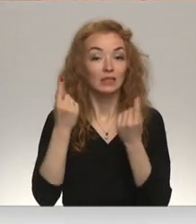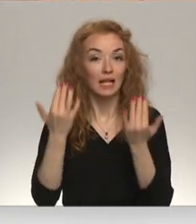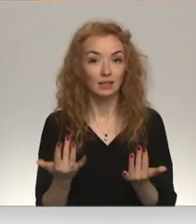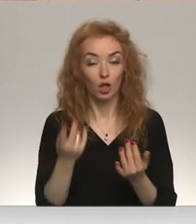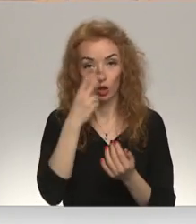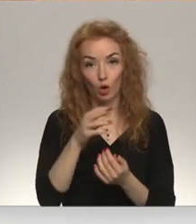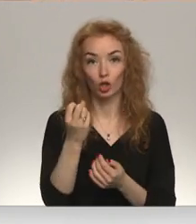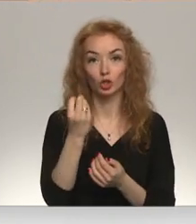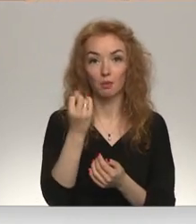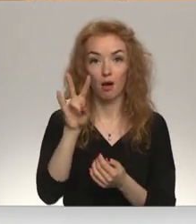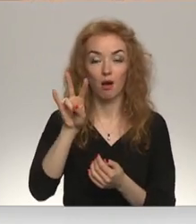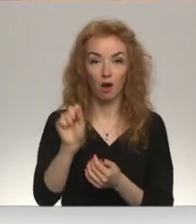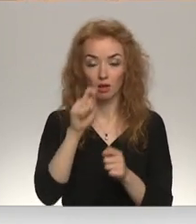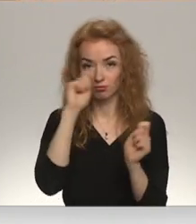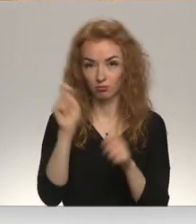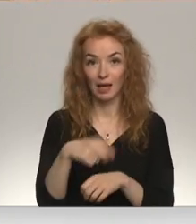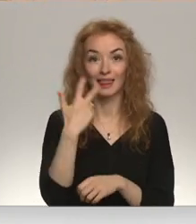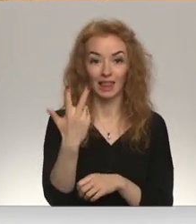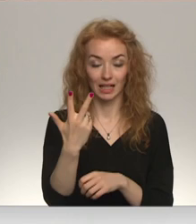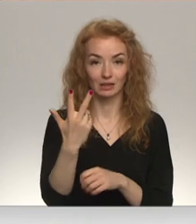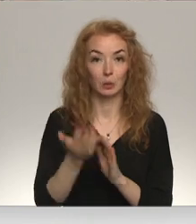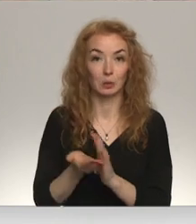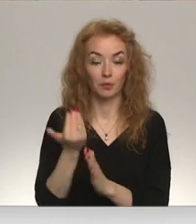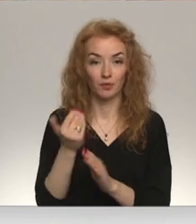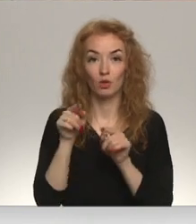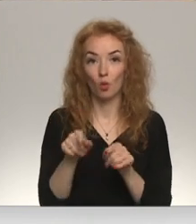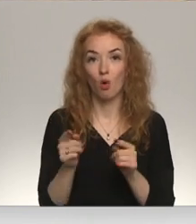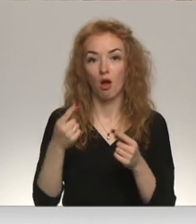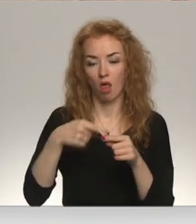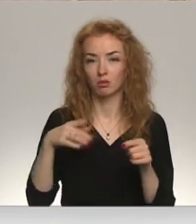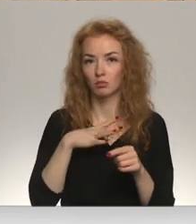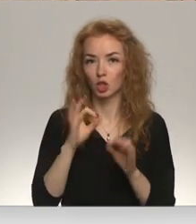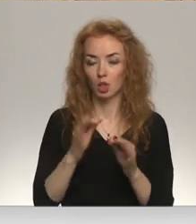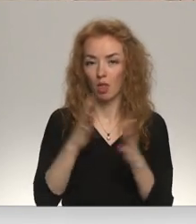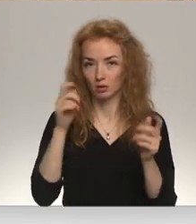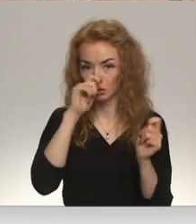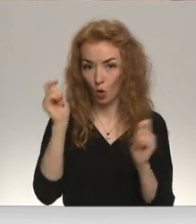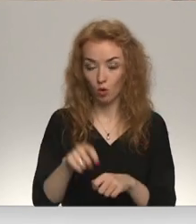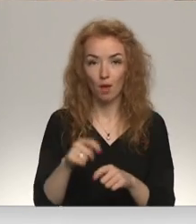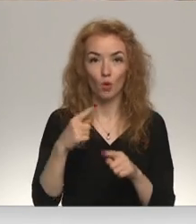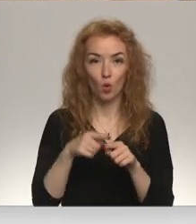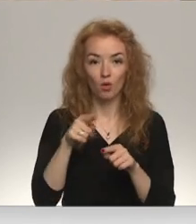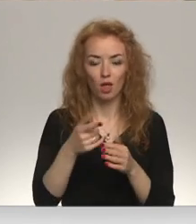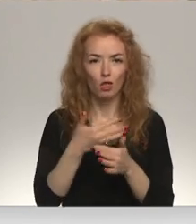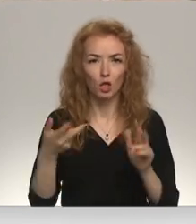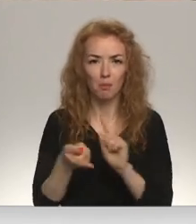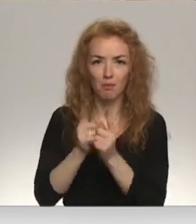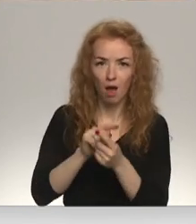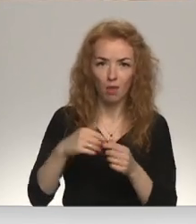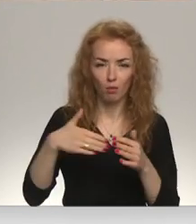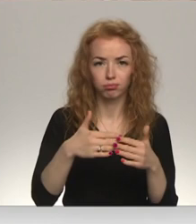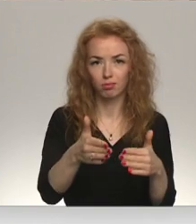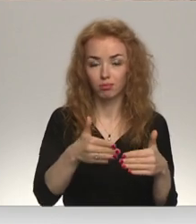ka no 14 hektāriem zaudēti 3, kas tobrīd bija iespaidīgs zaudējums. Raga nepārtrauktās mainības dēļ